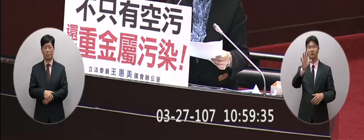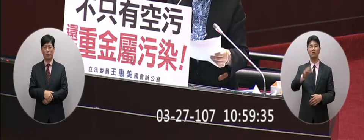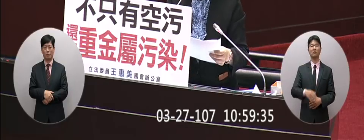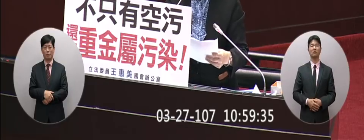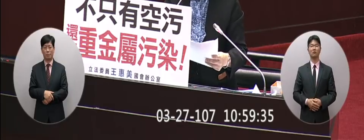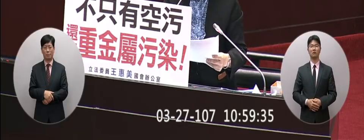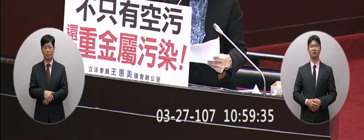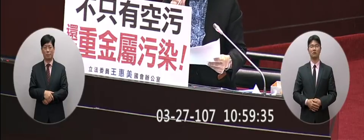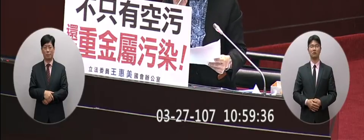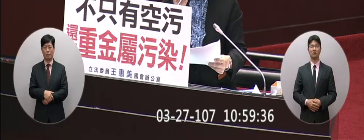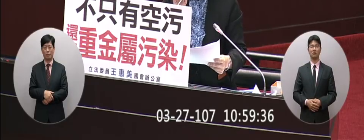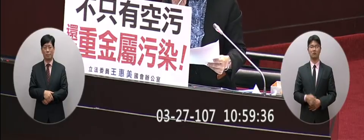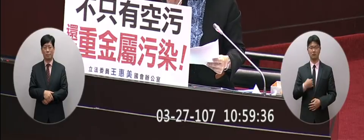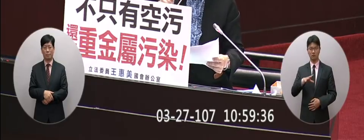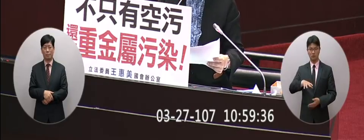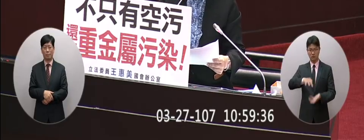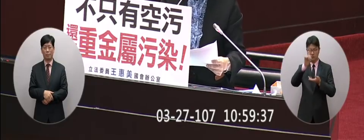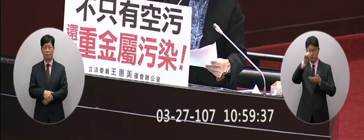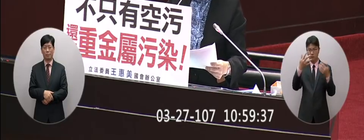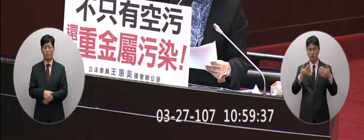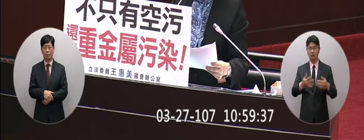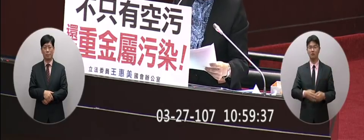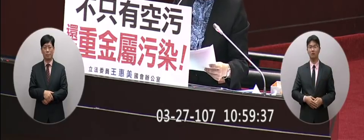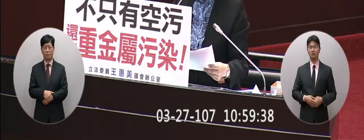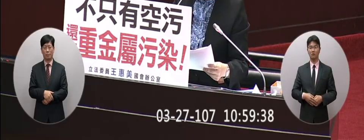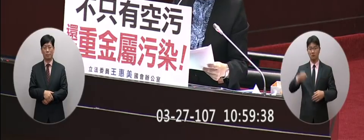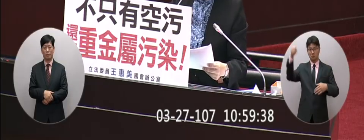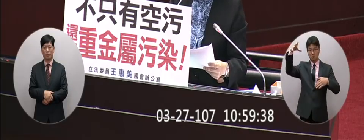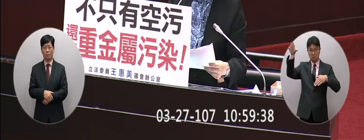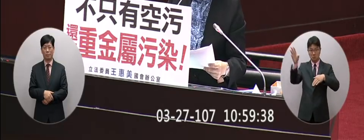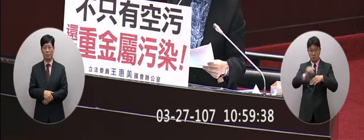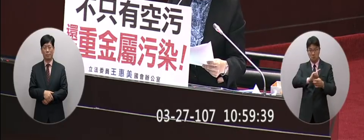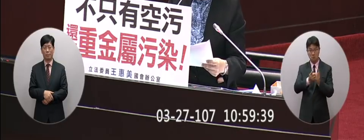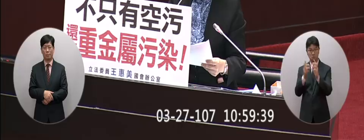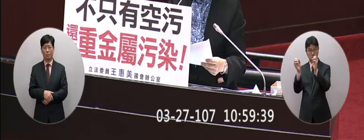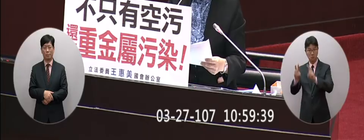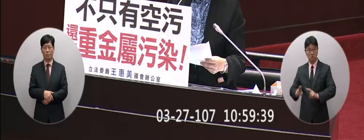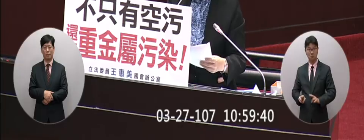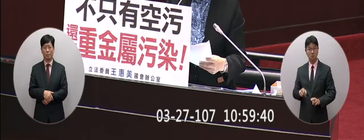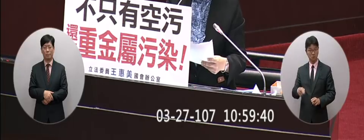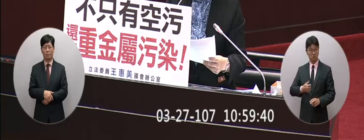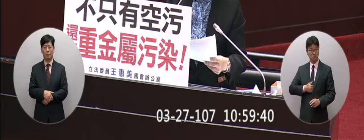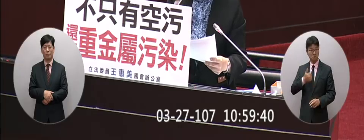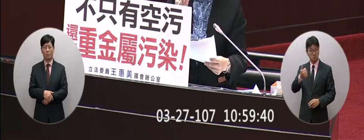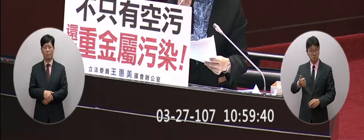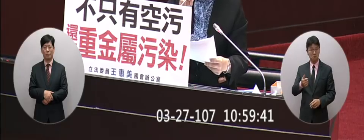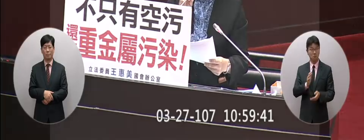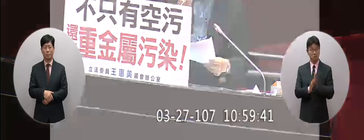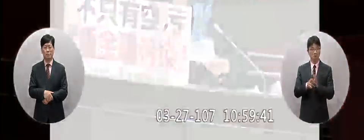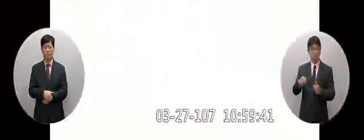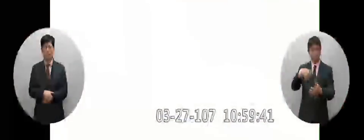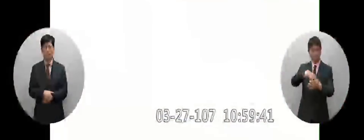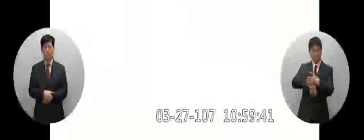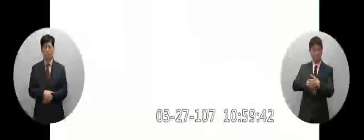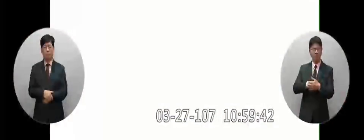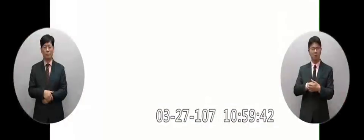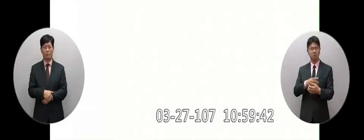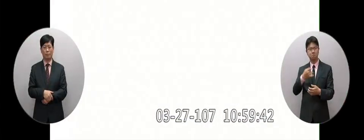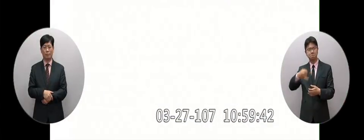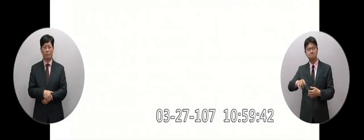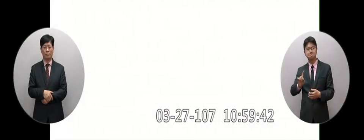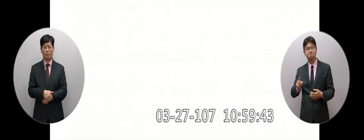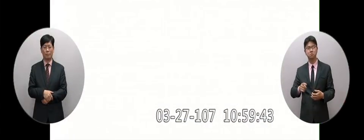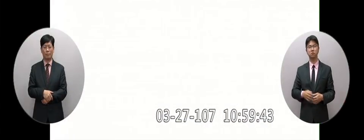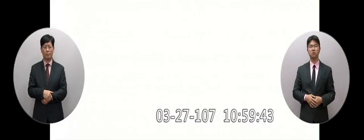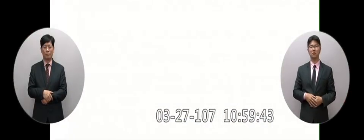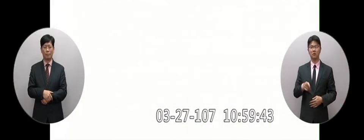这个我要讲一个问题哦，太阳能真的够绿吗？还是它是包装着糖衣的一个毒药哦？我想太阳能它一个